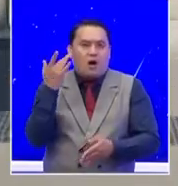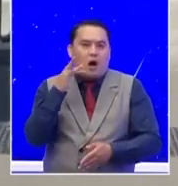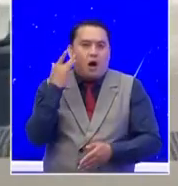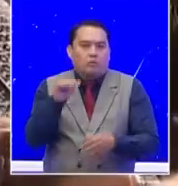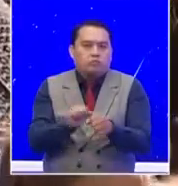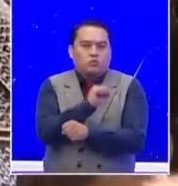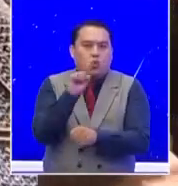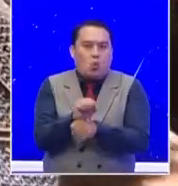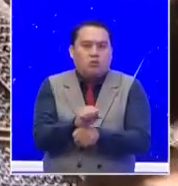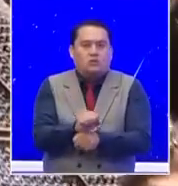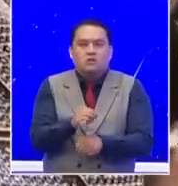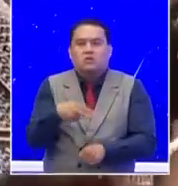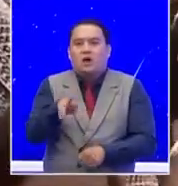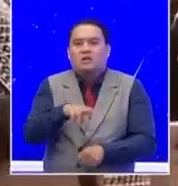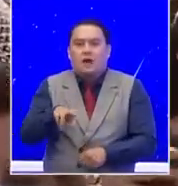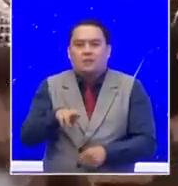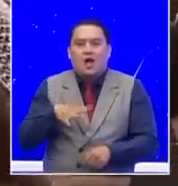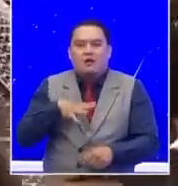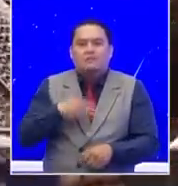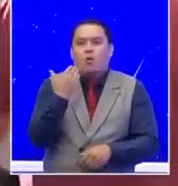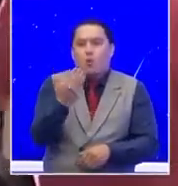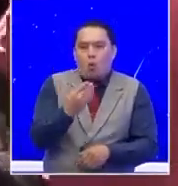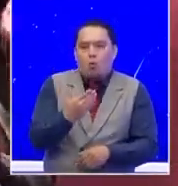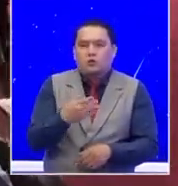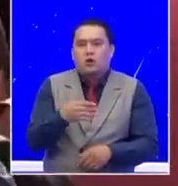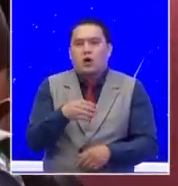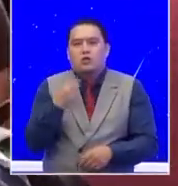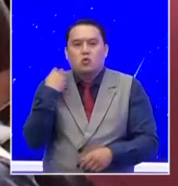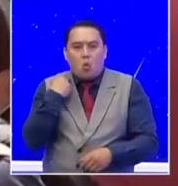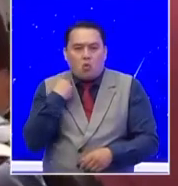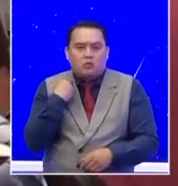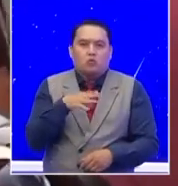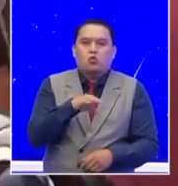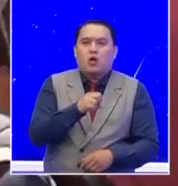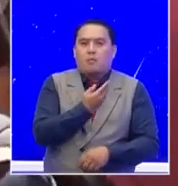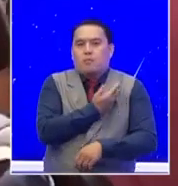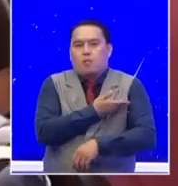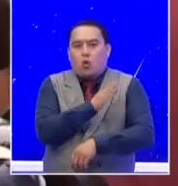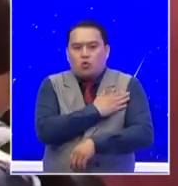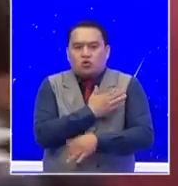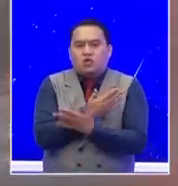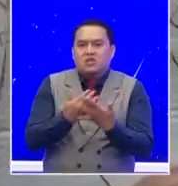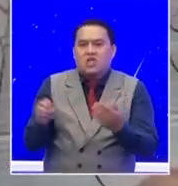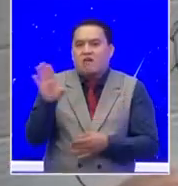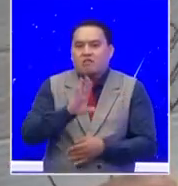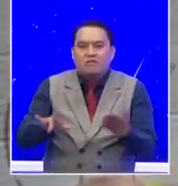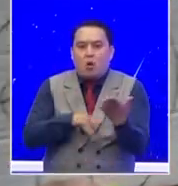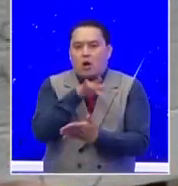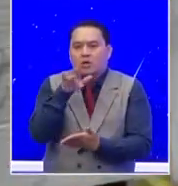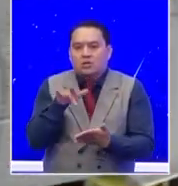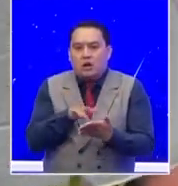митинг у парламента дании демонстрации также состоялись брюсселе лондоне будапеште и других европейских городах